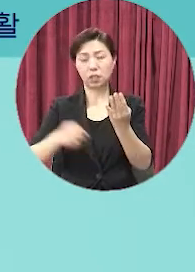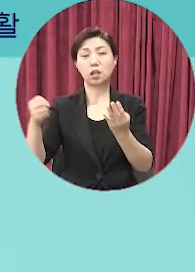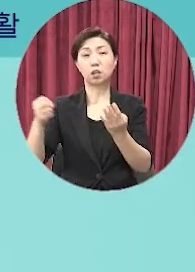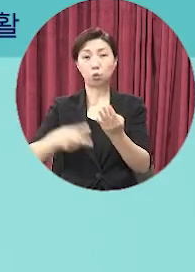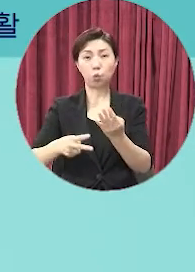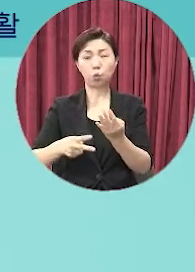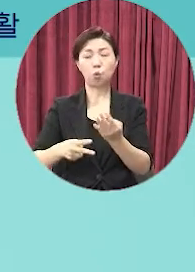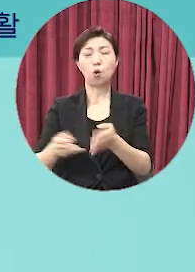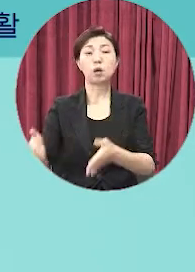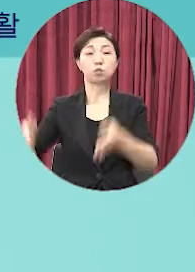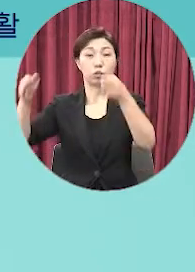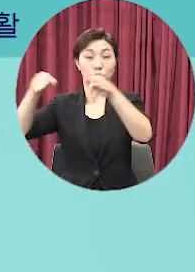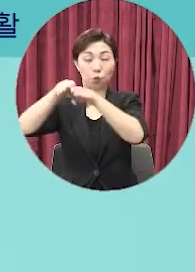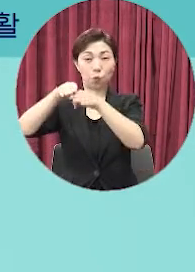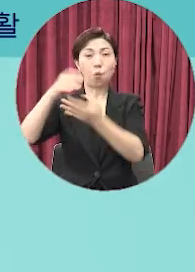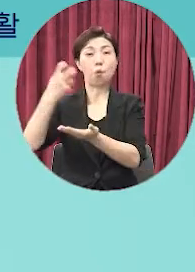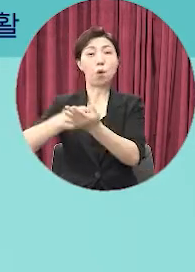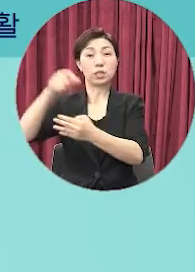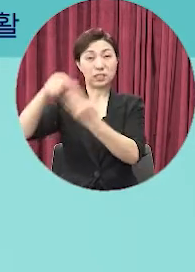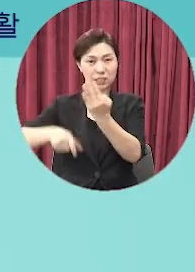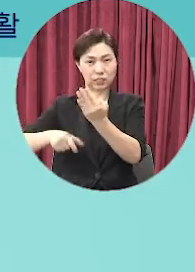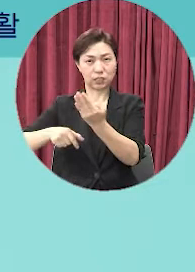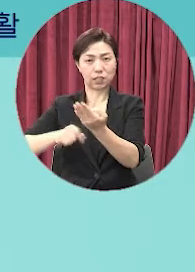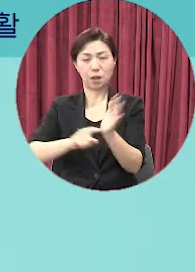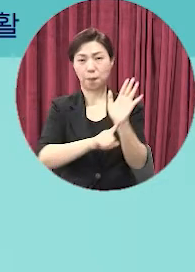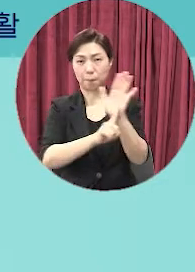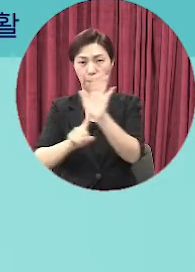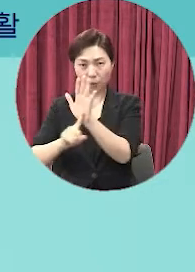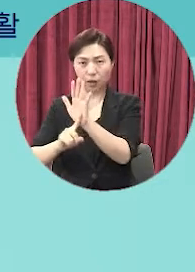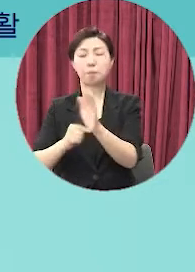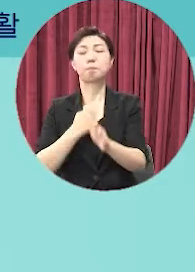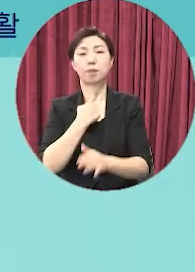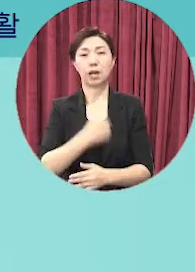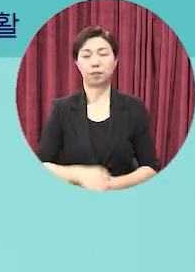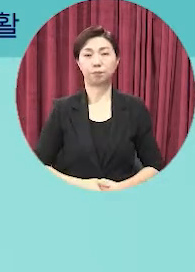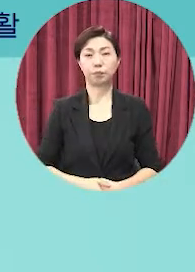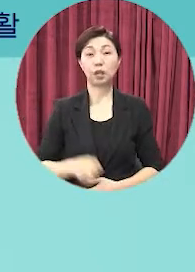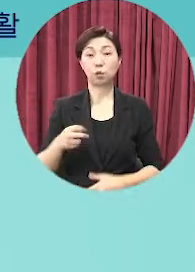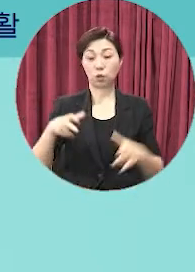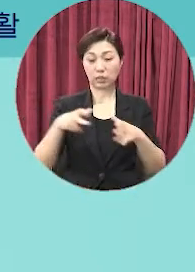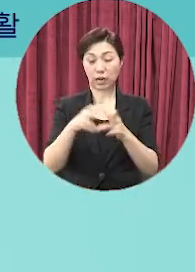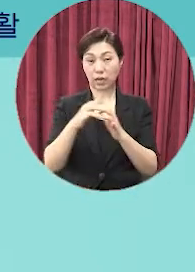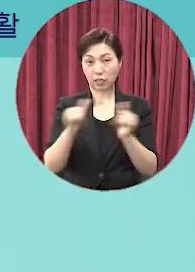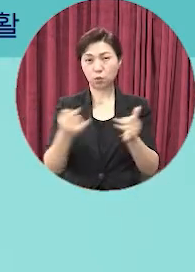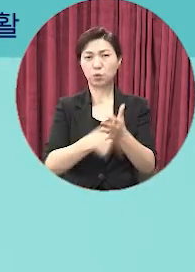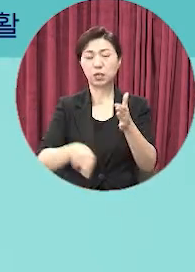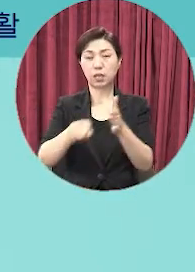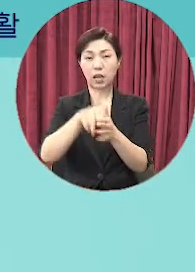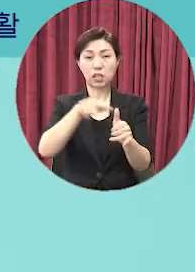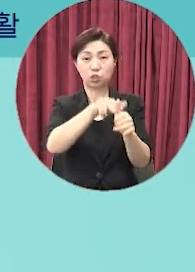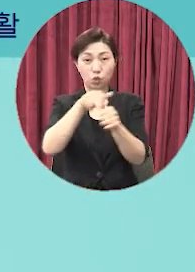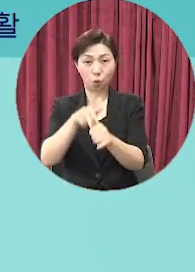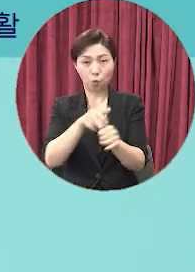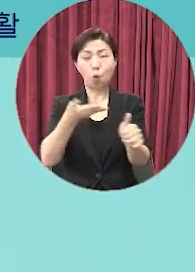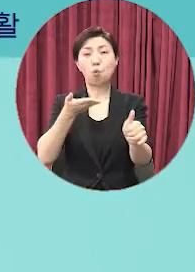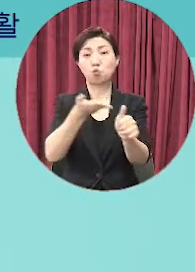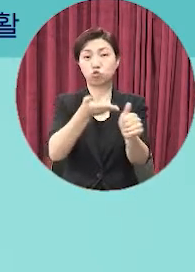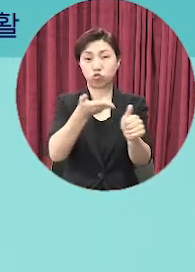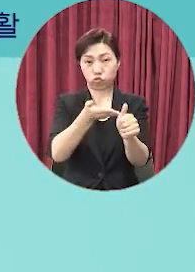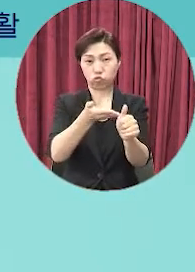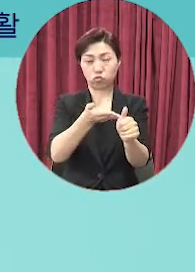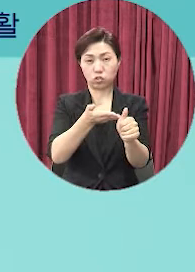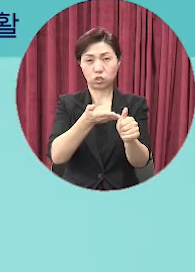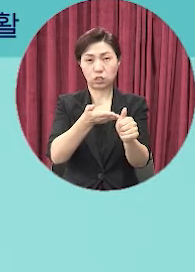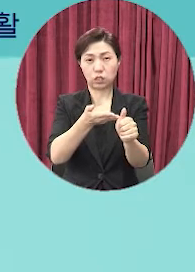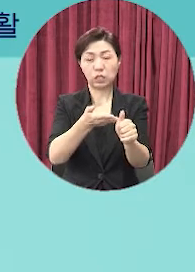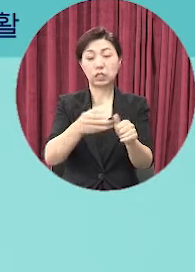대한 지침들이 일찍이 나와서 참고가 되었습니다. 그리고 또 장애인을 위한 정보 제공 플랫폼을 제공을 해서